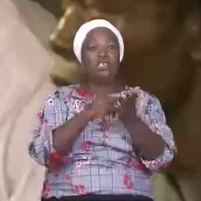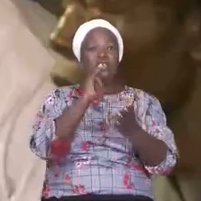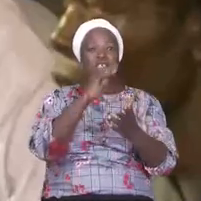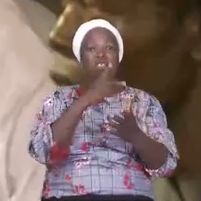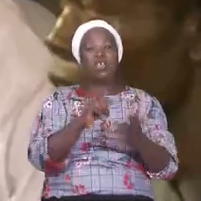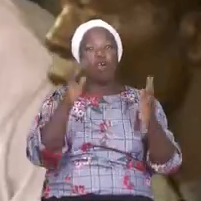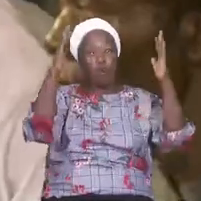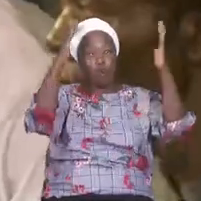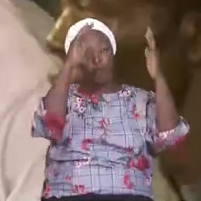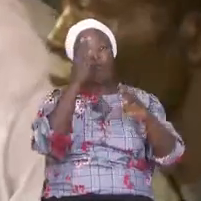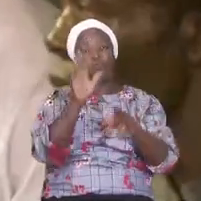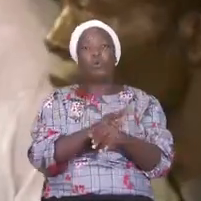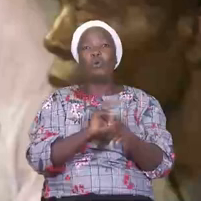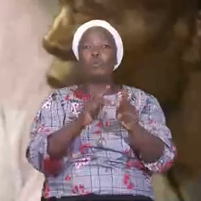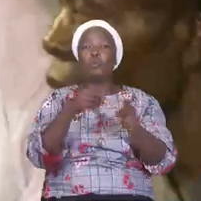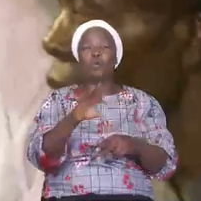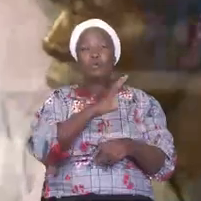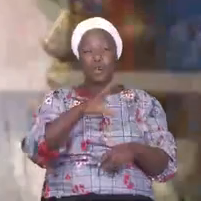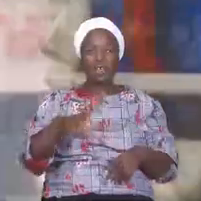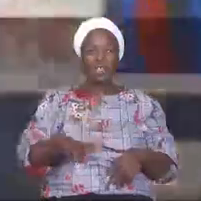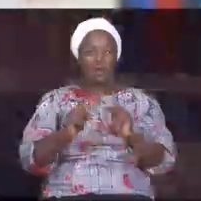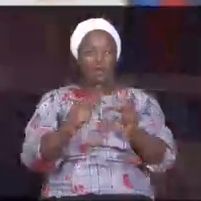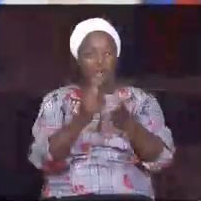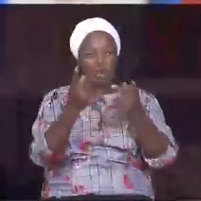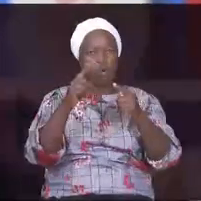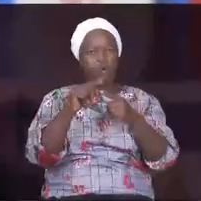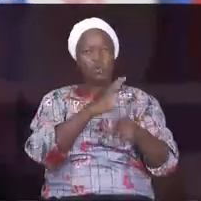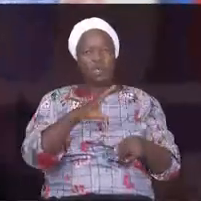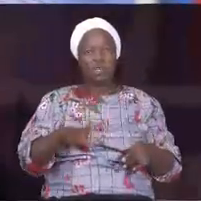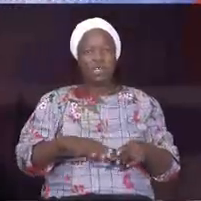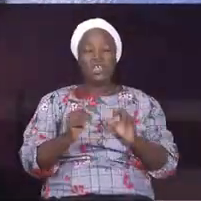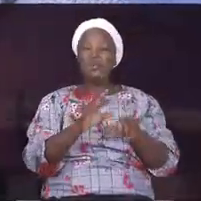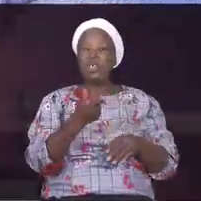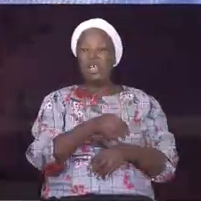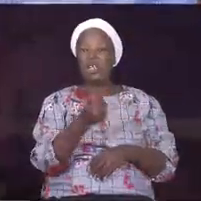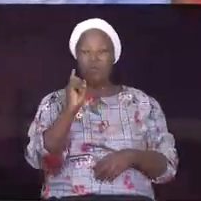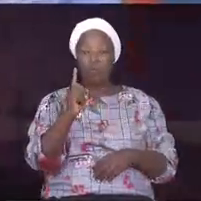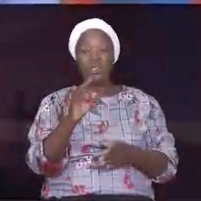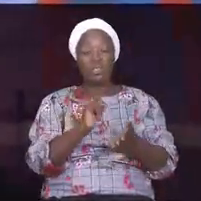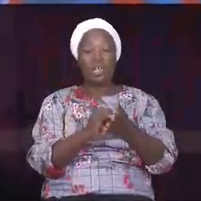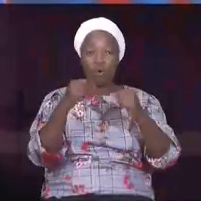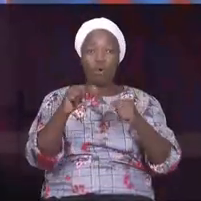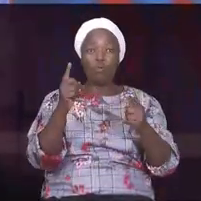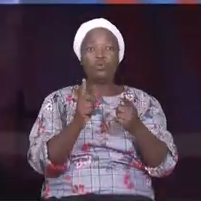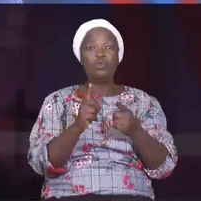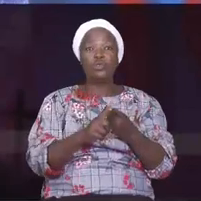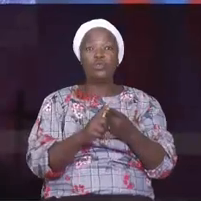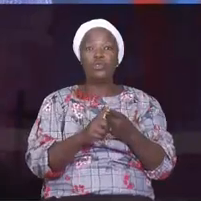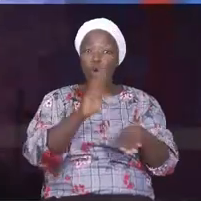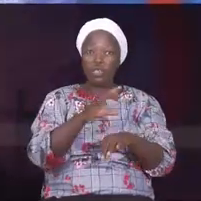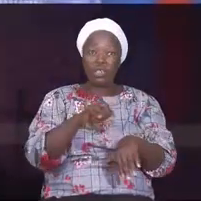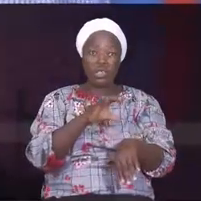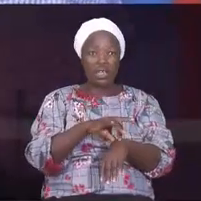Jésus. Troisième point, le peuple optimiste de Christ. Ceux qui viennent à Christ,